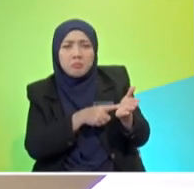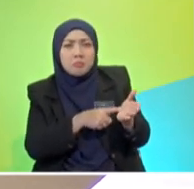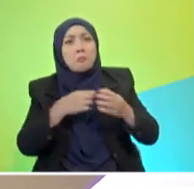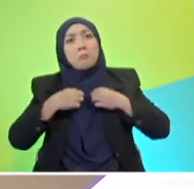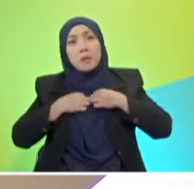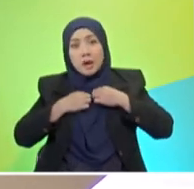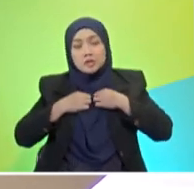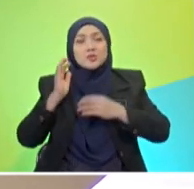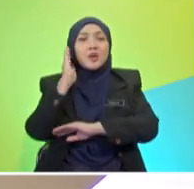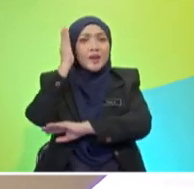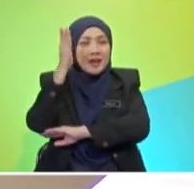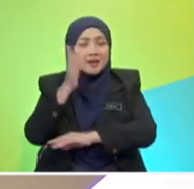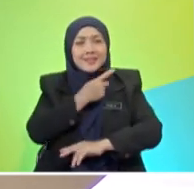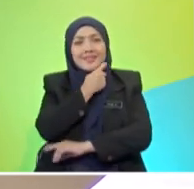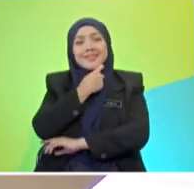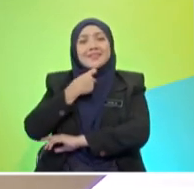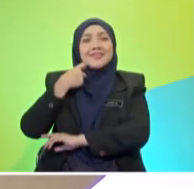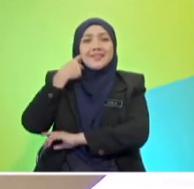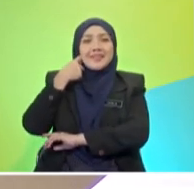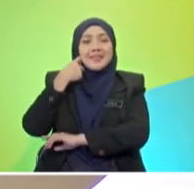akan kering.